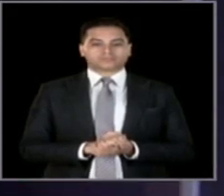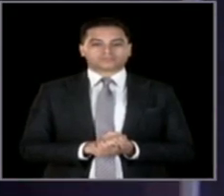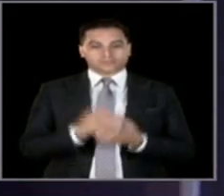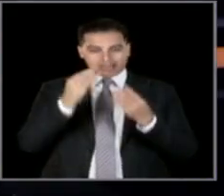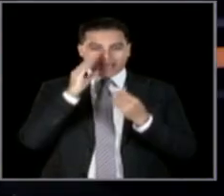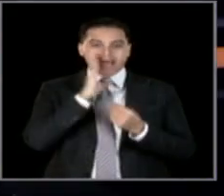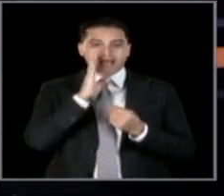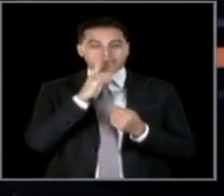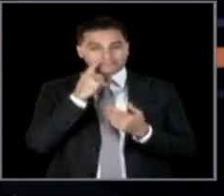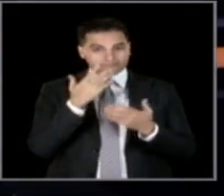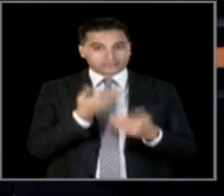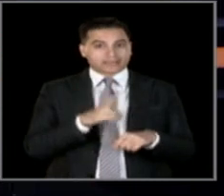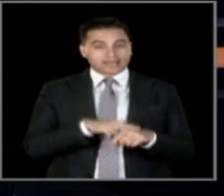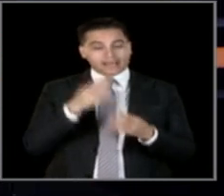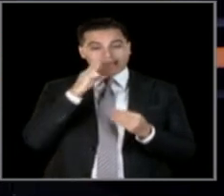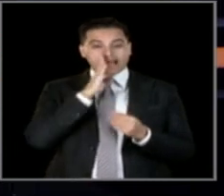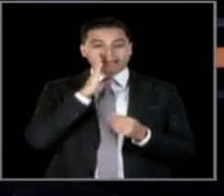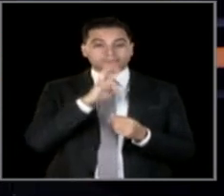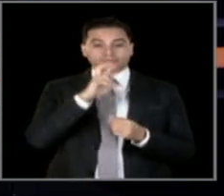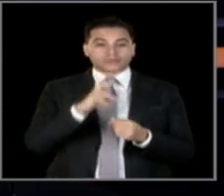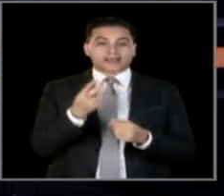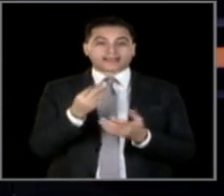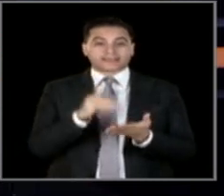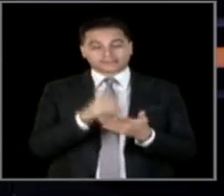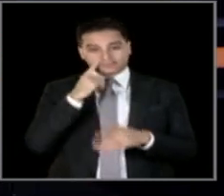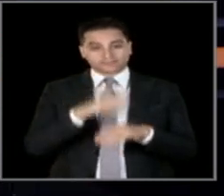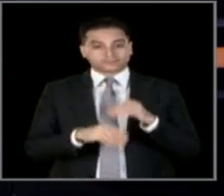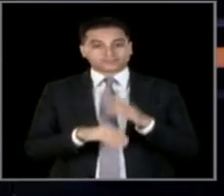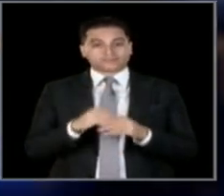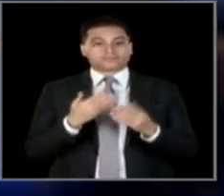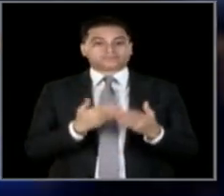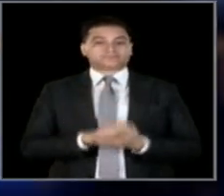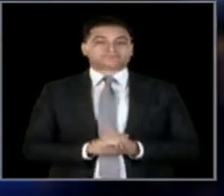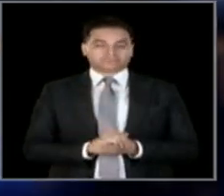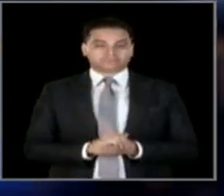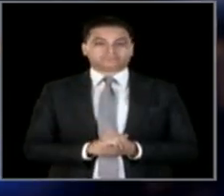إيه. علم تاني، 30 نقطة.